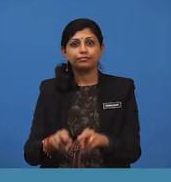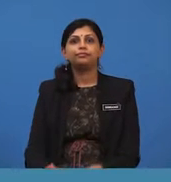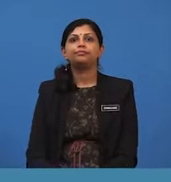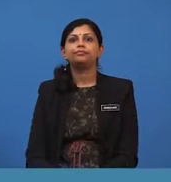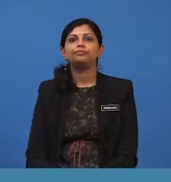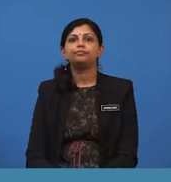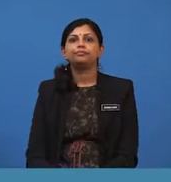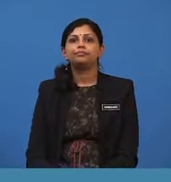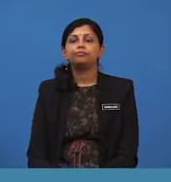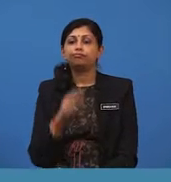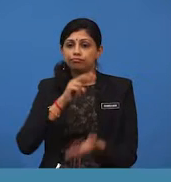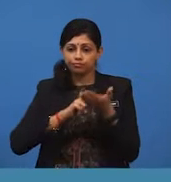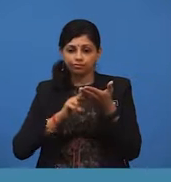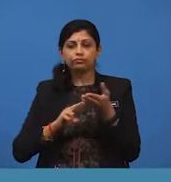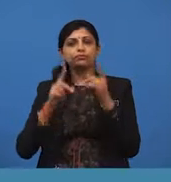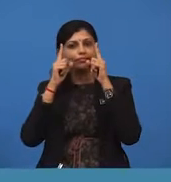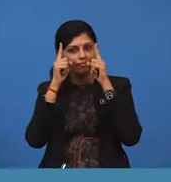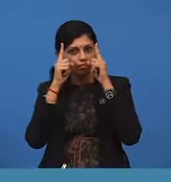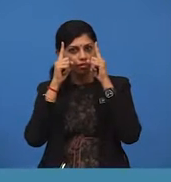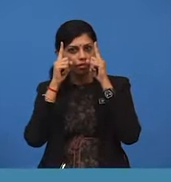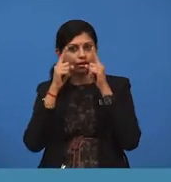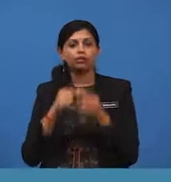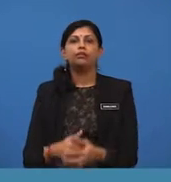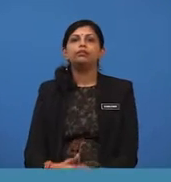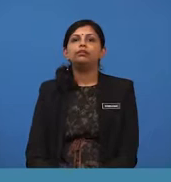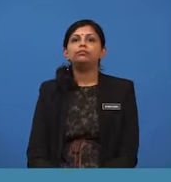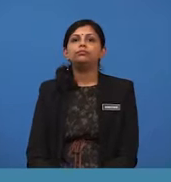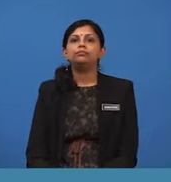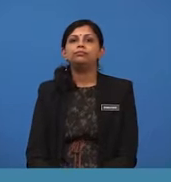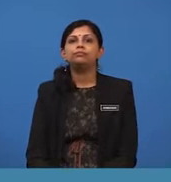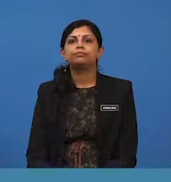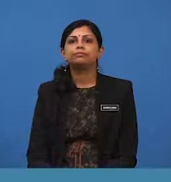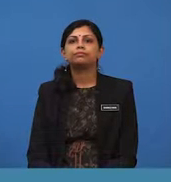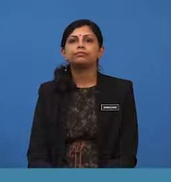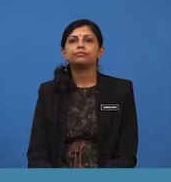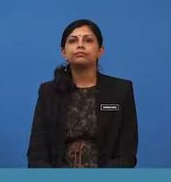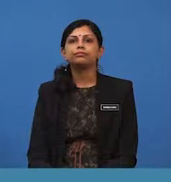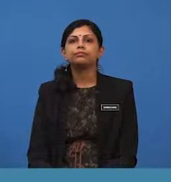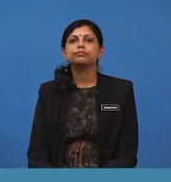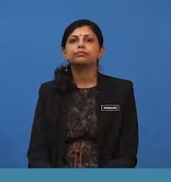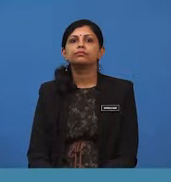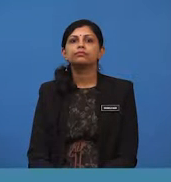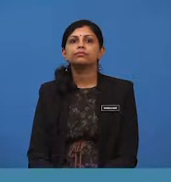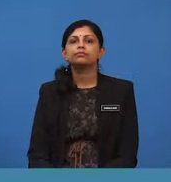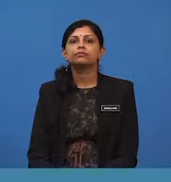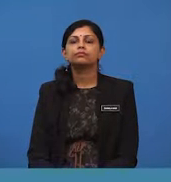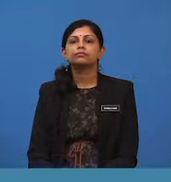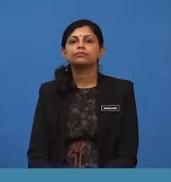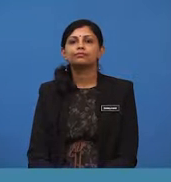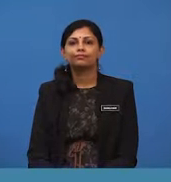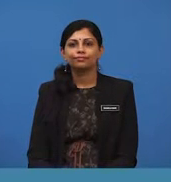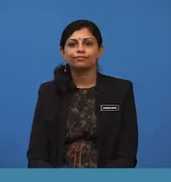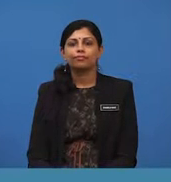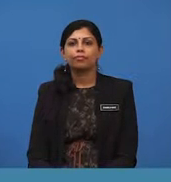kelajuan gerakan relatif, yang kedua, bilangan lilitan solenoid, dan yang terakhir,